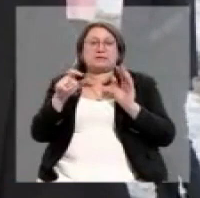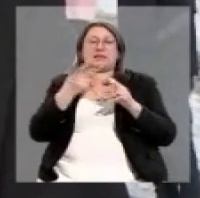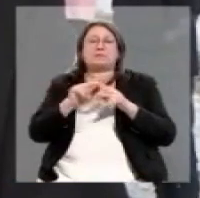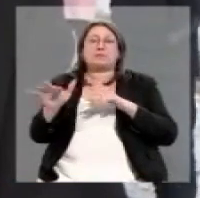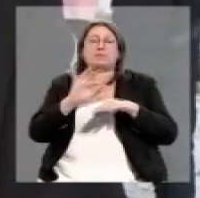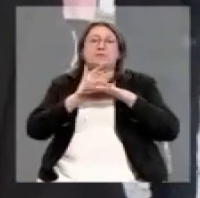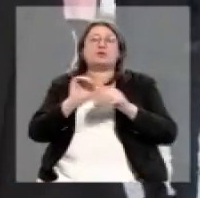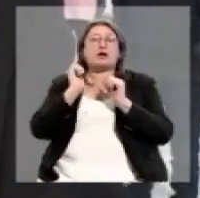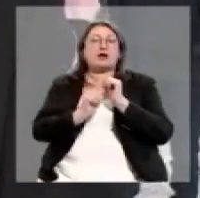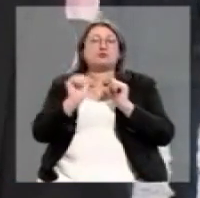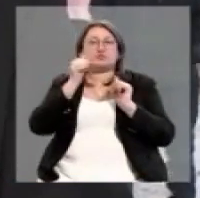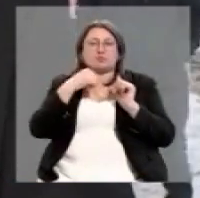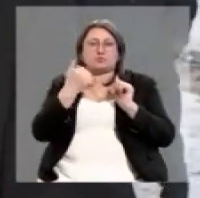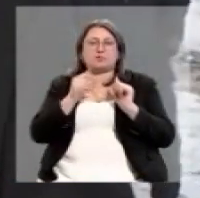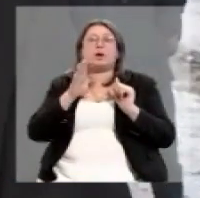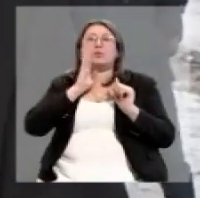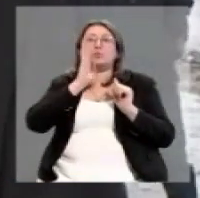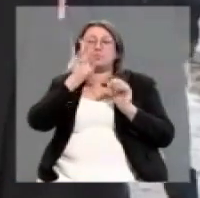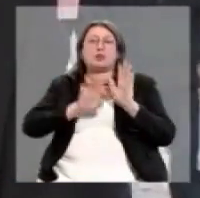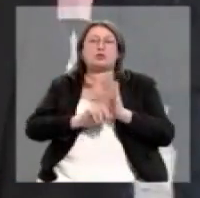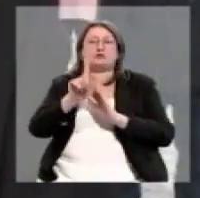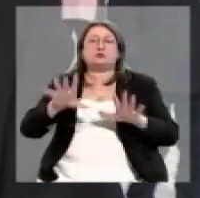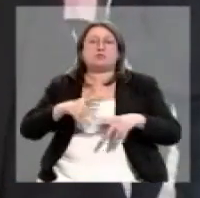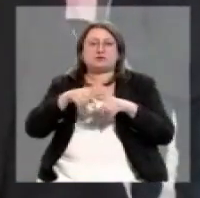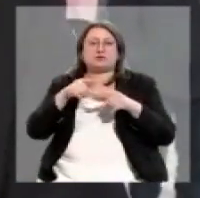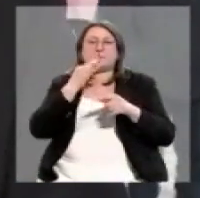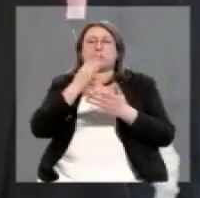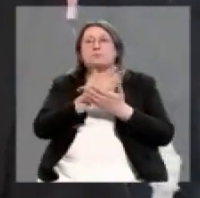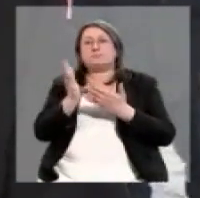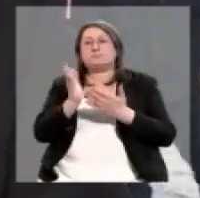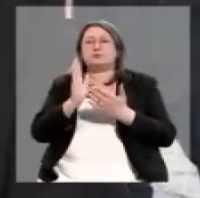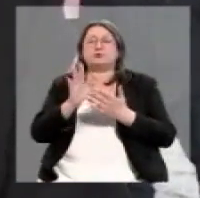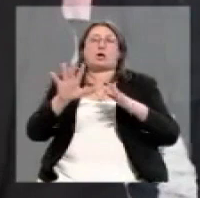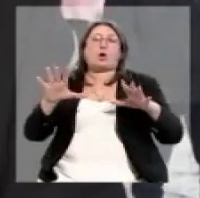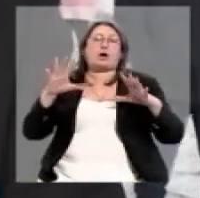округінің қатысуыменен жалпы 38 аттар қосылып атыр.